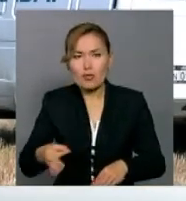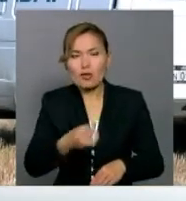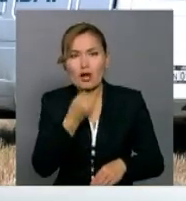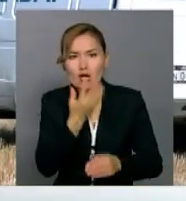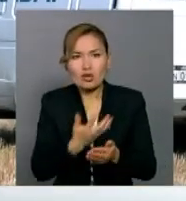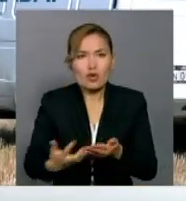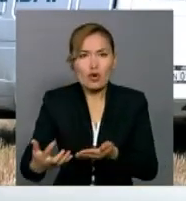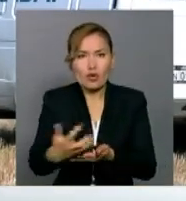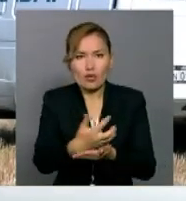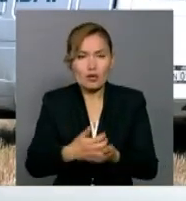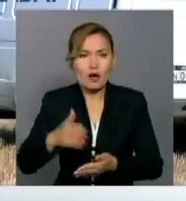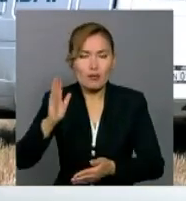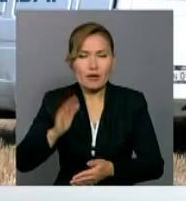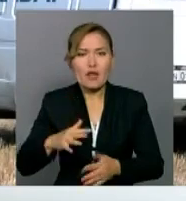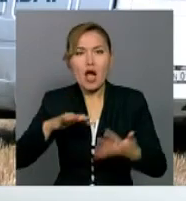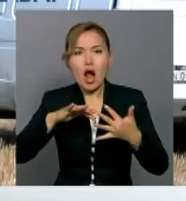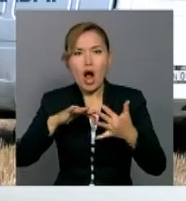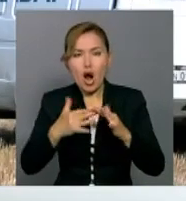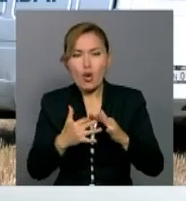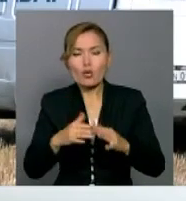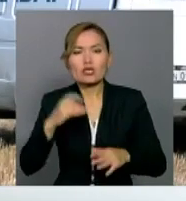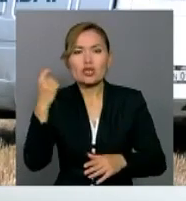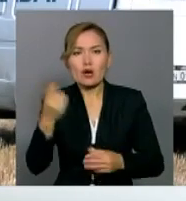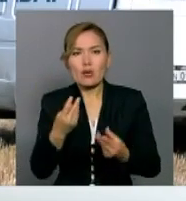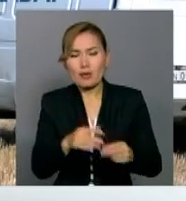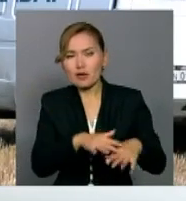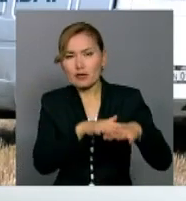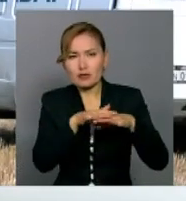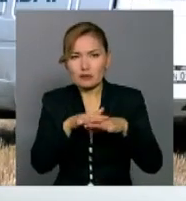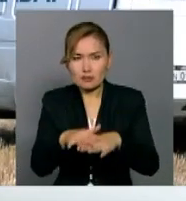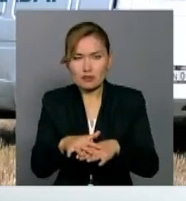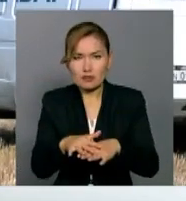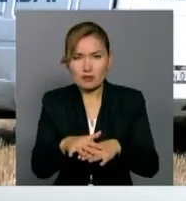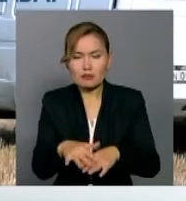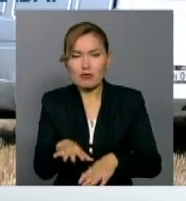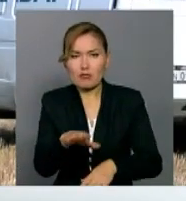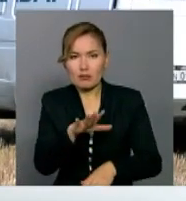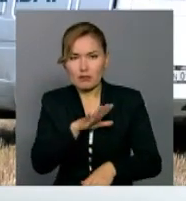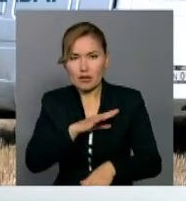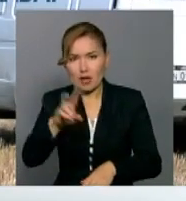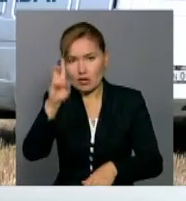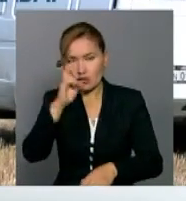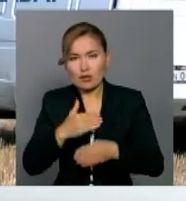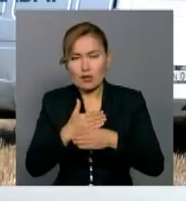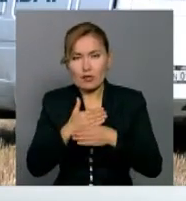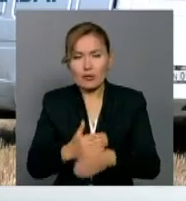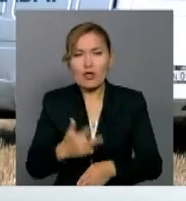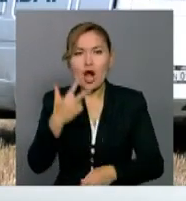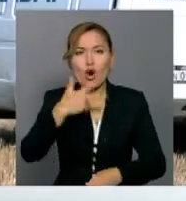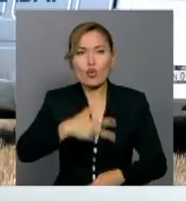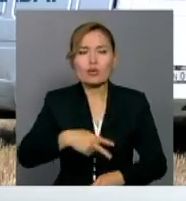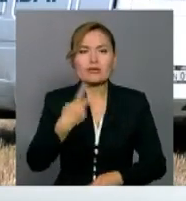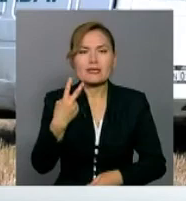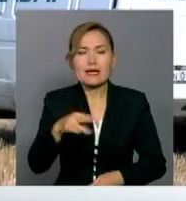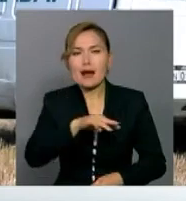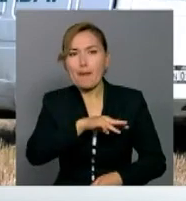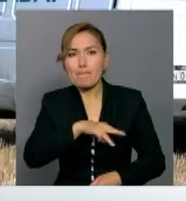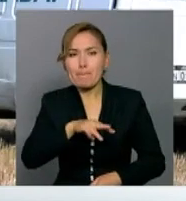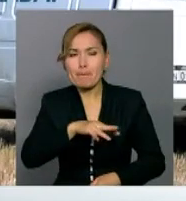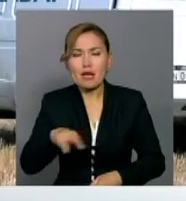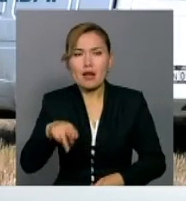саласына біраз инвестиция құйылды. Жылдан бастап 32 миллиард теңгеден